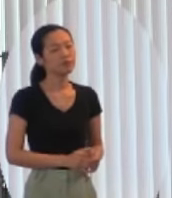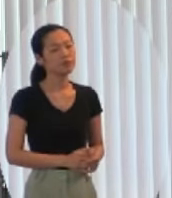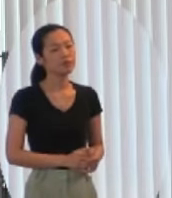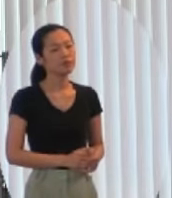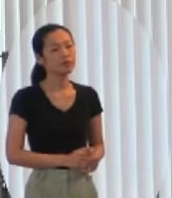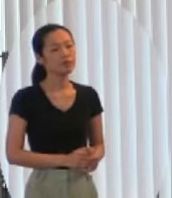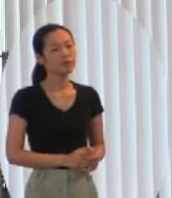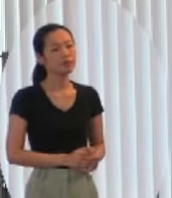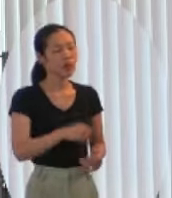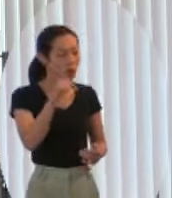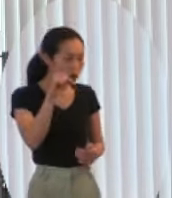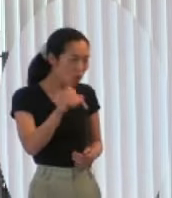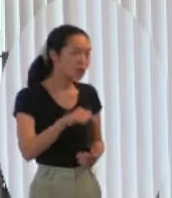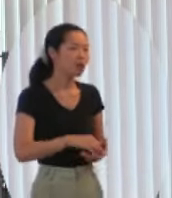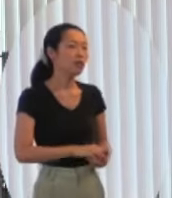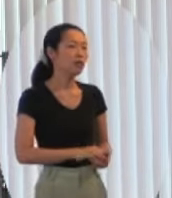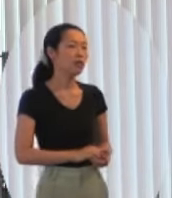これが